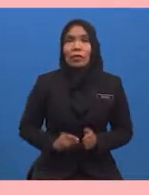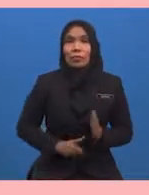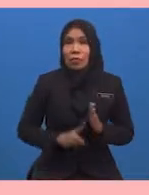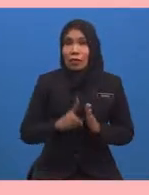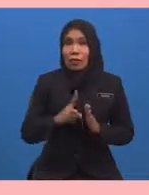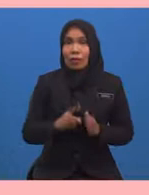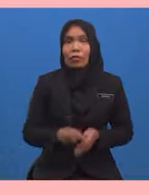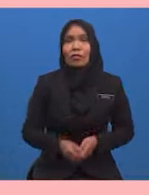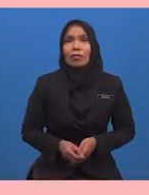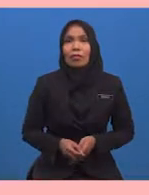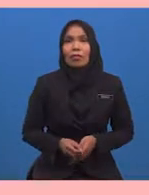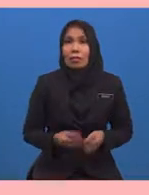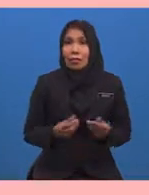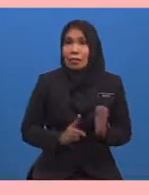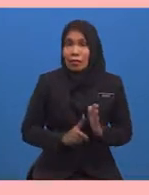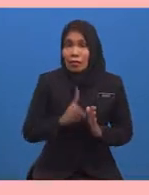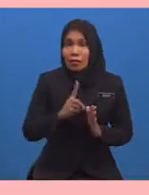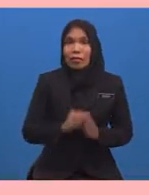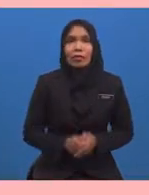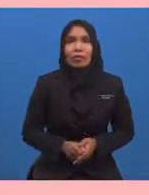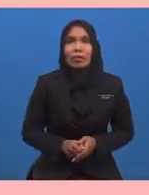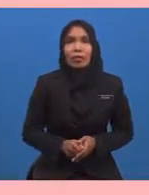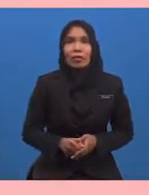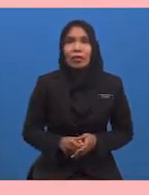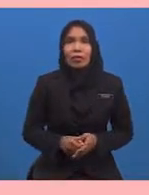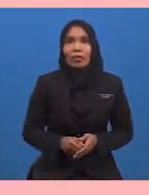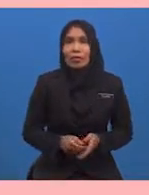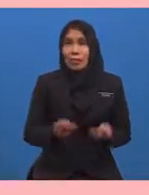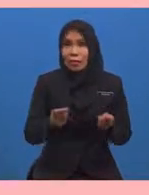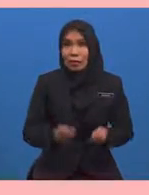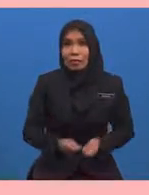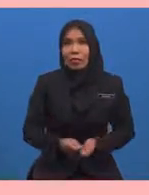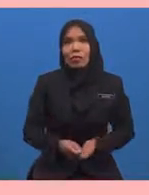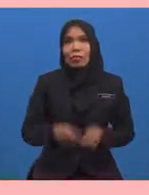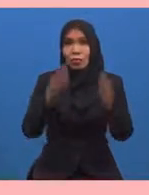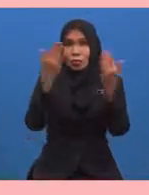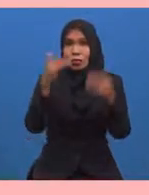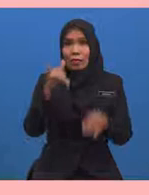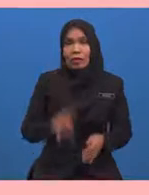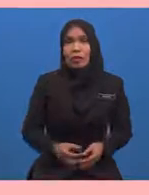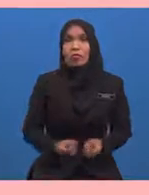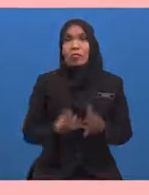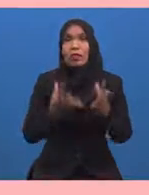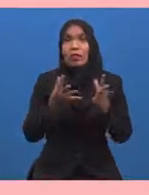hujan yang banyak dan mempunyai aliran air yang deras di puncak bukit.